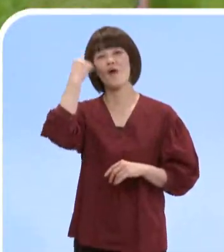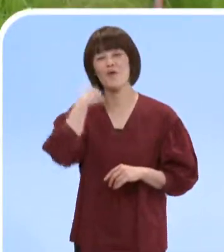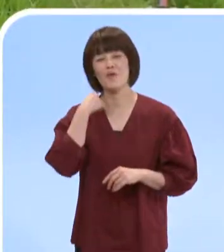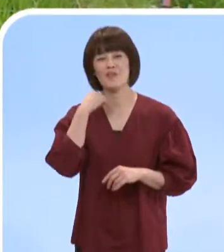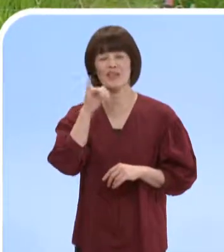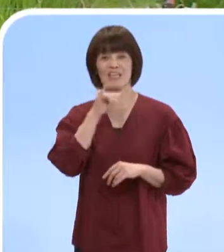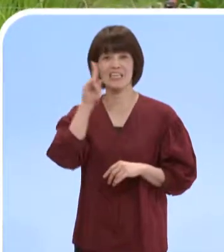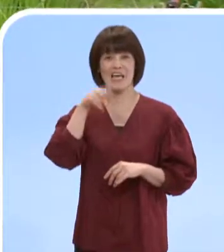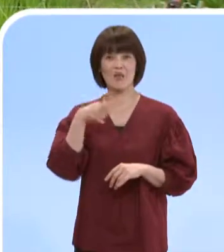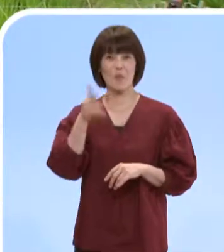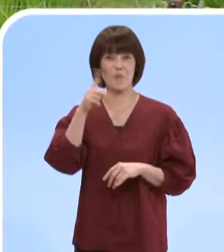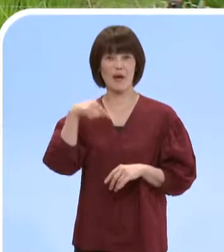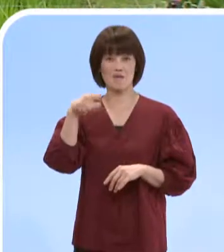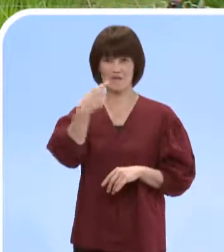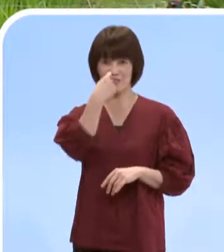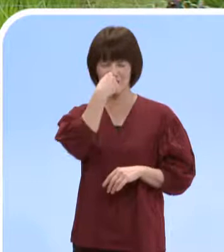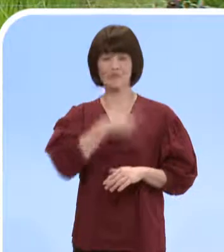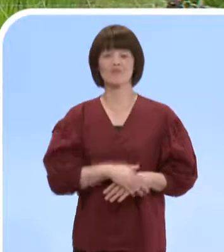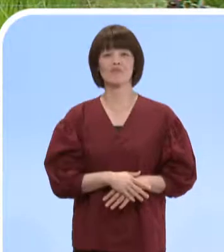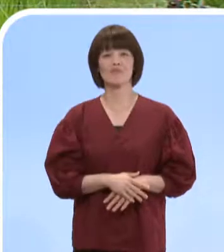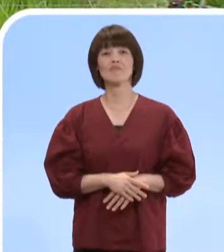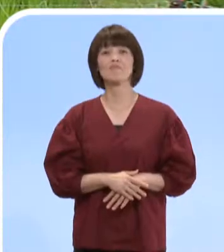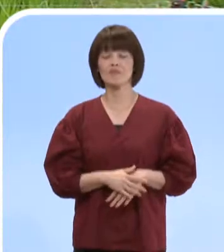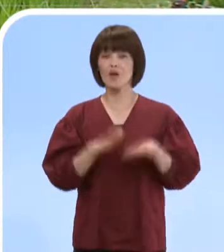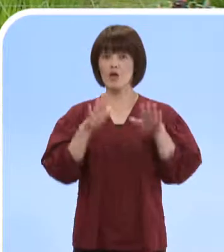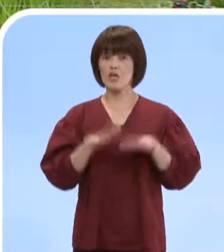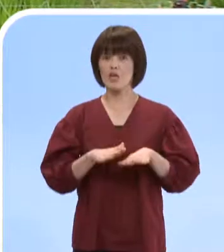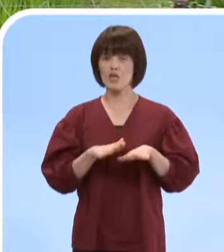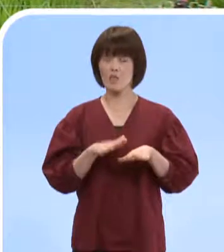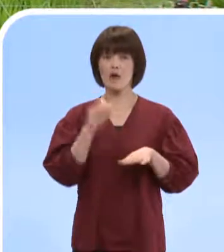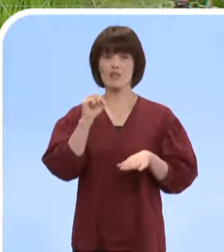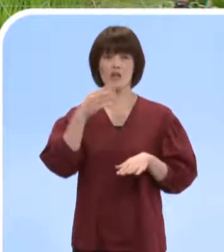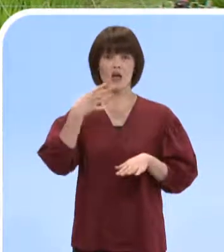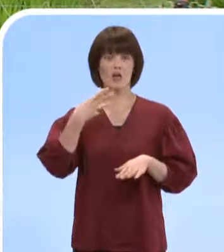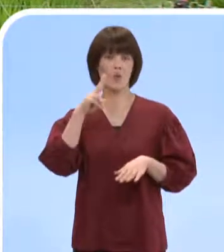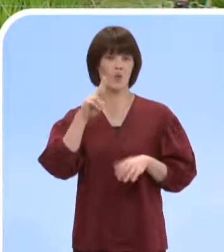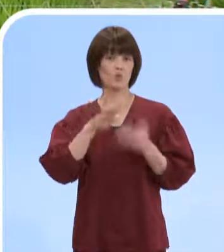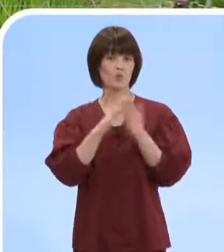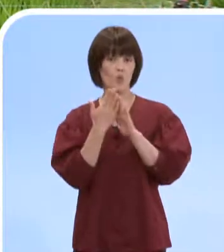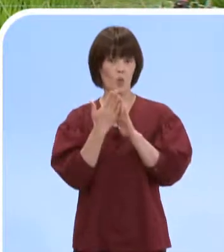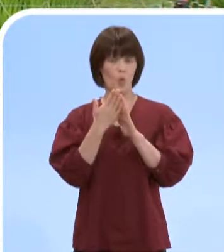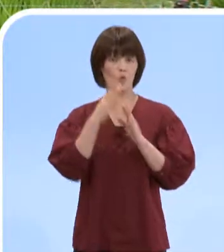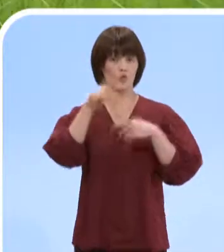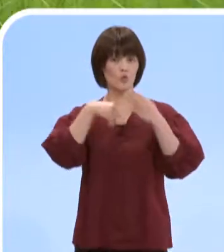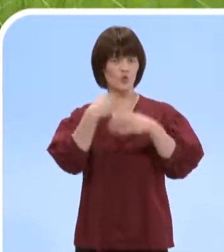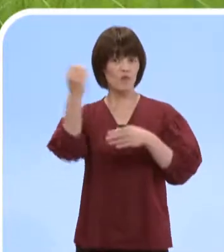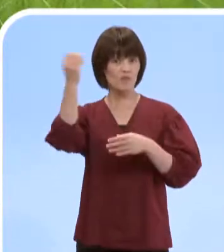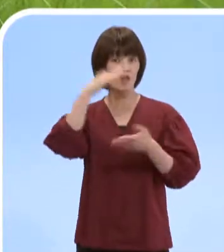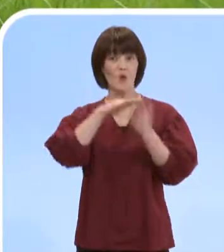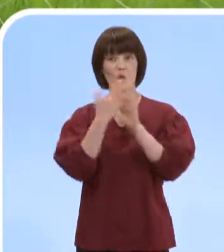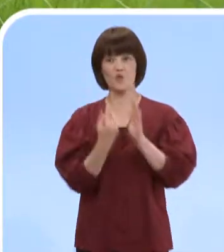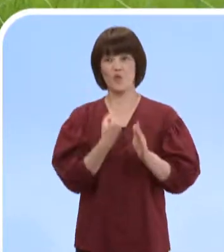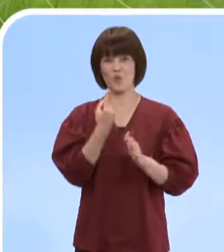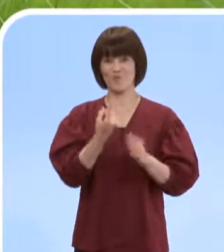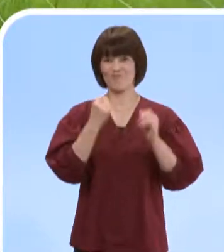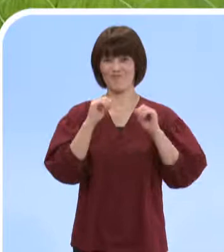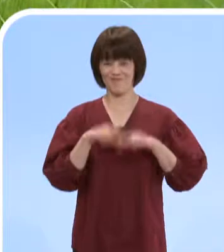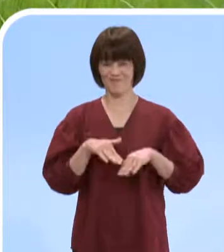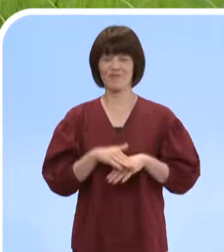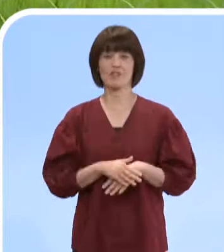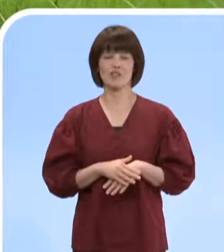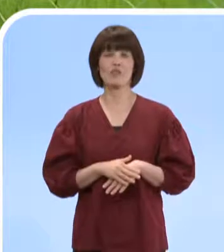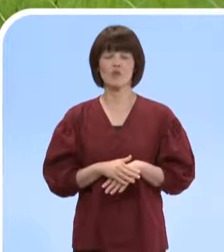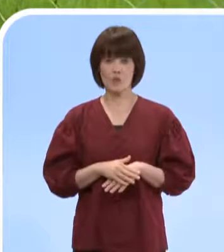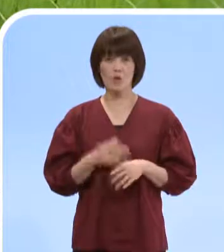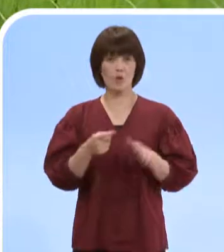おはようございます、イヤのパンです。今朝は佐用町にやってきました。なんとご夫婦で